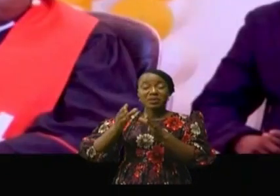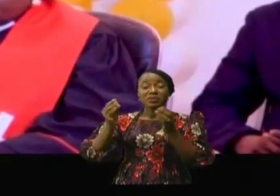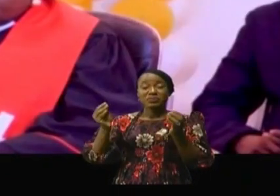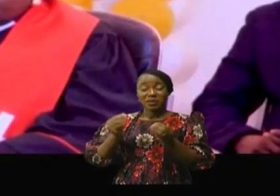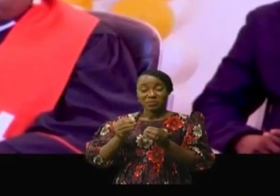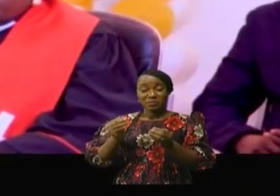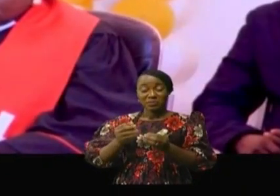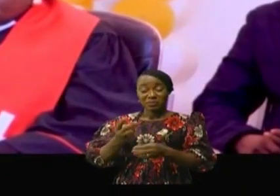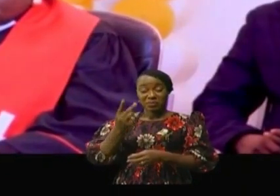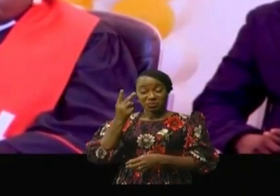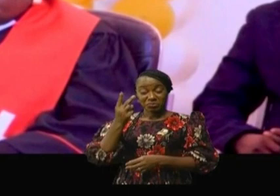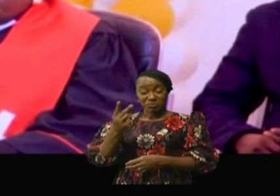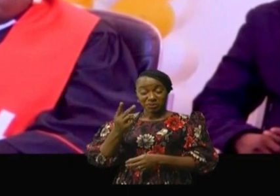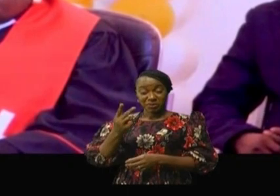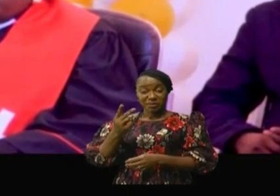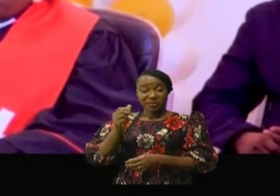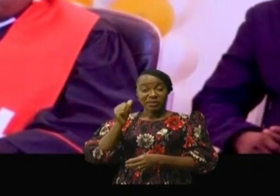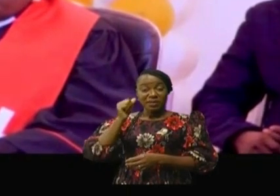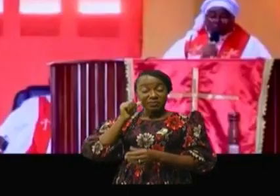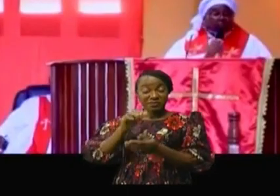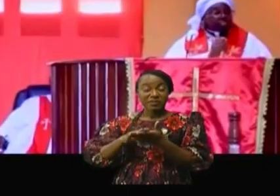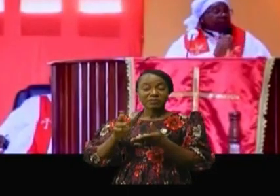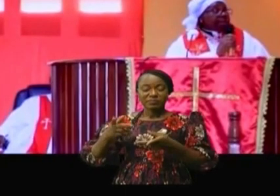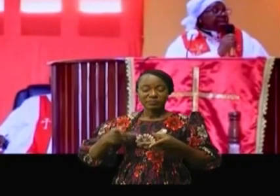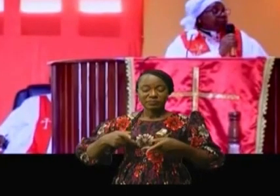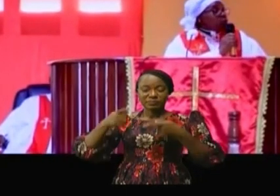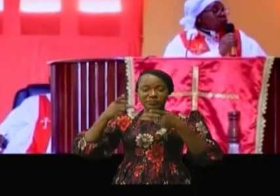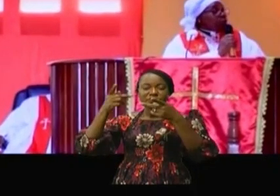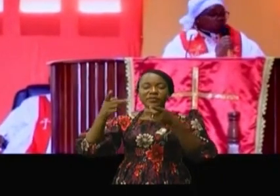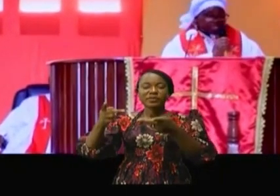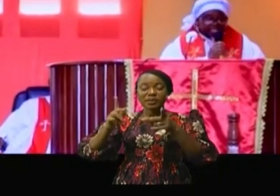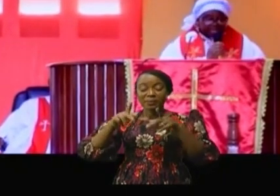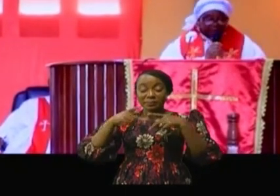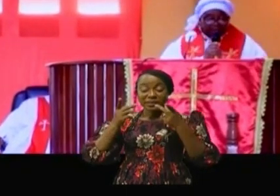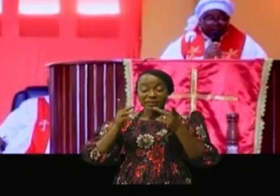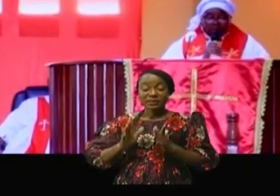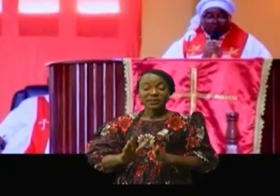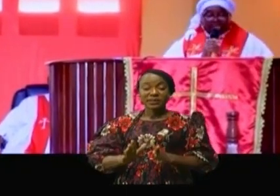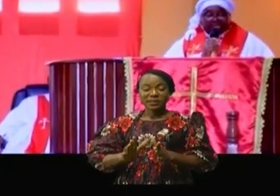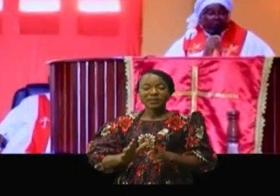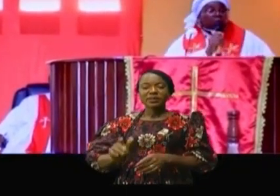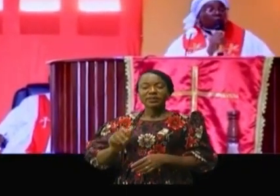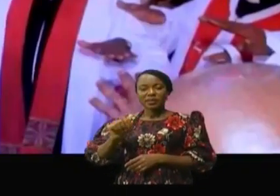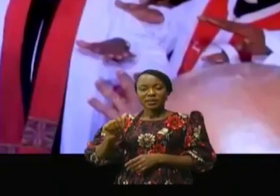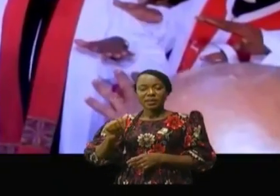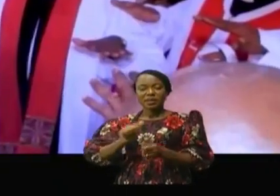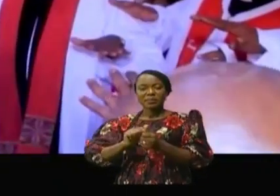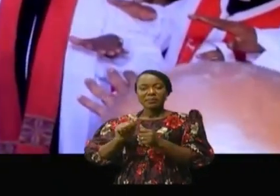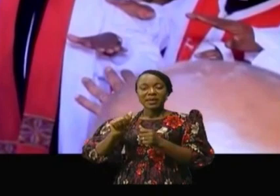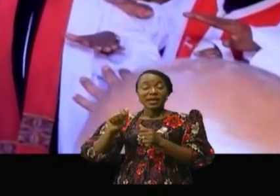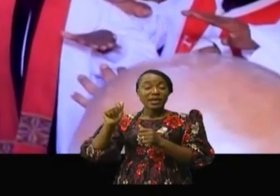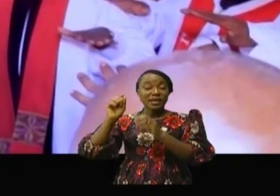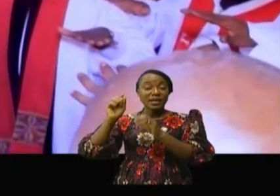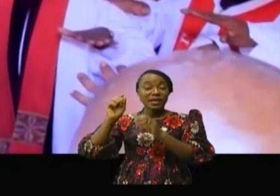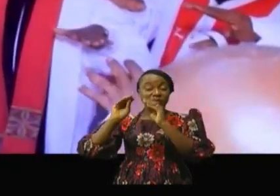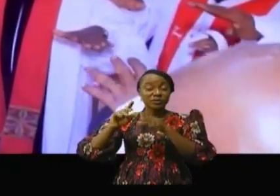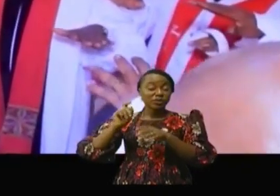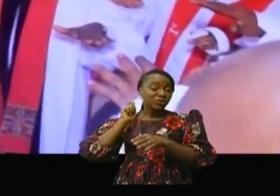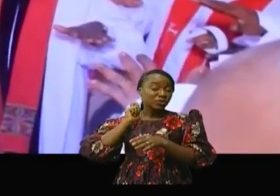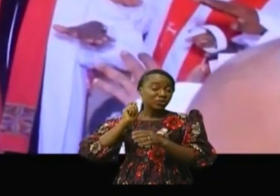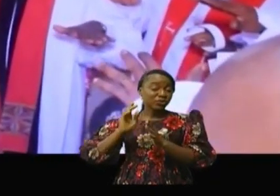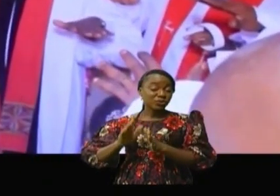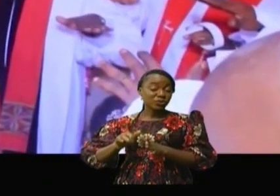de Mme Rose Dakodebo Deolo, consacrées révérendes pasteurs personnellement par le professeur Dr André Gédéon